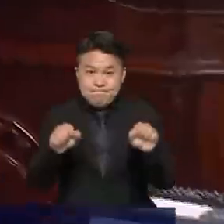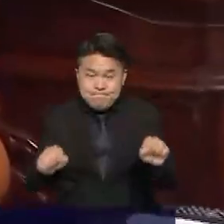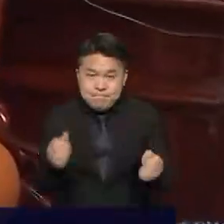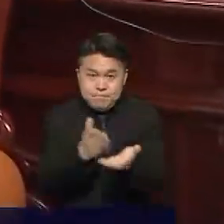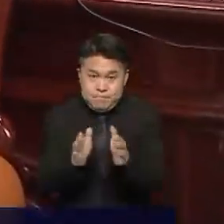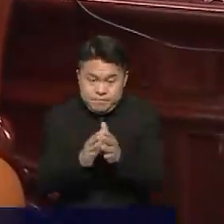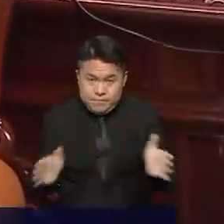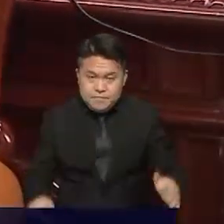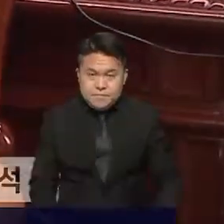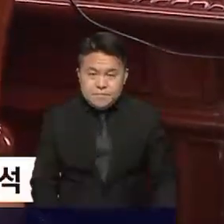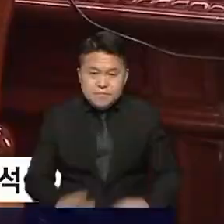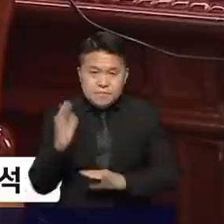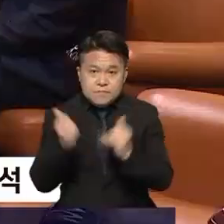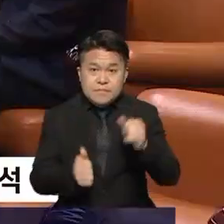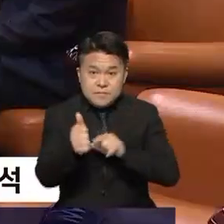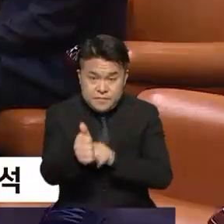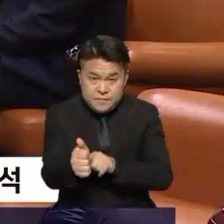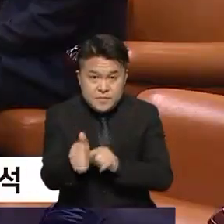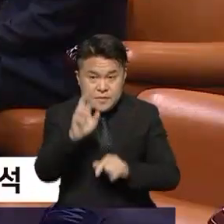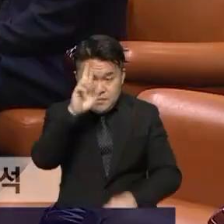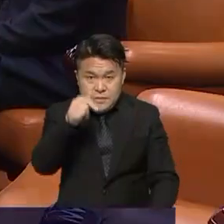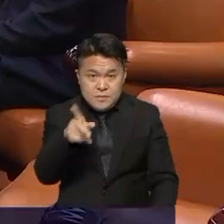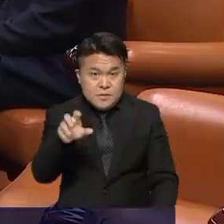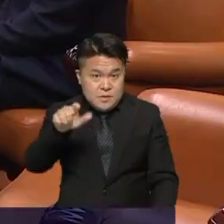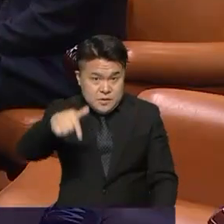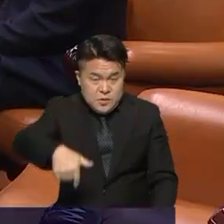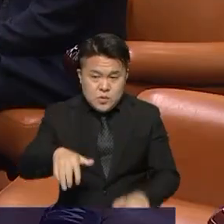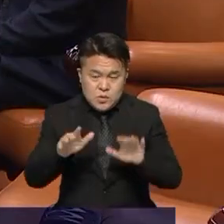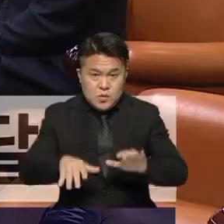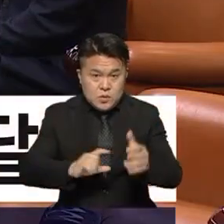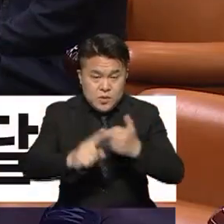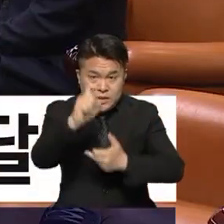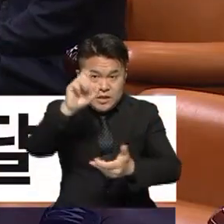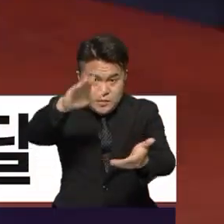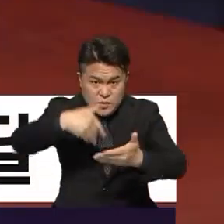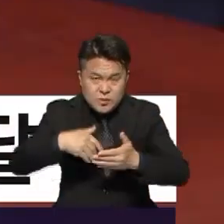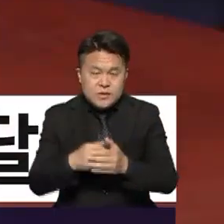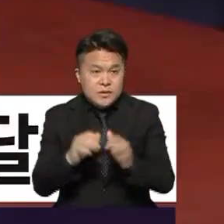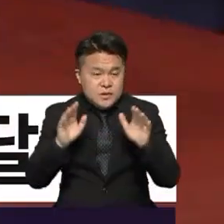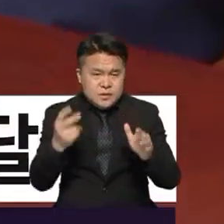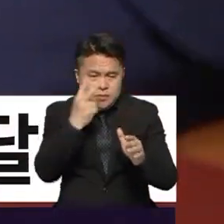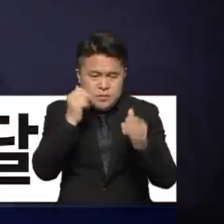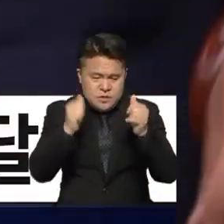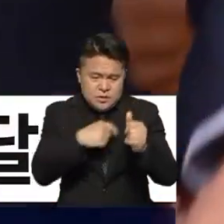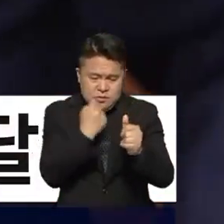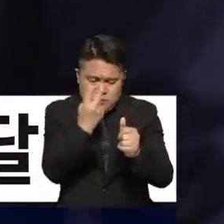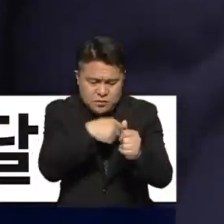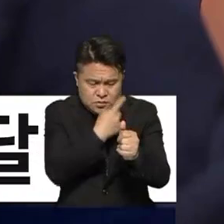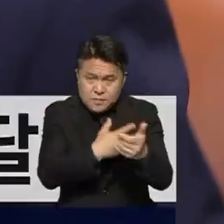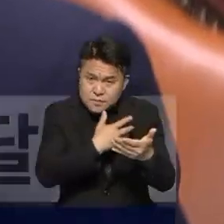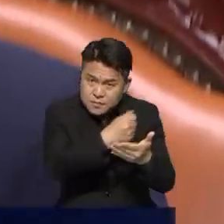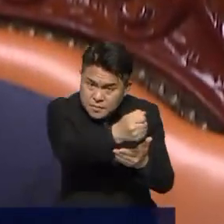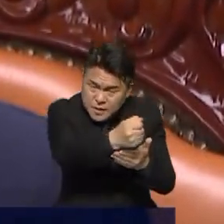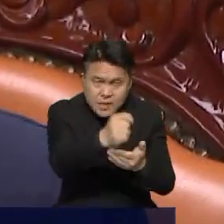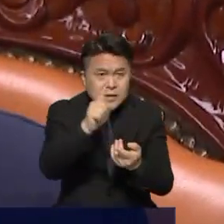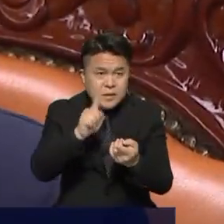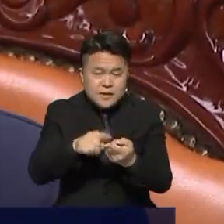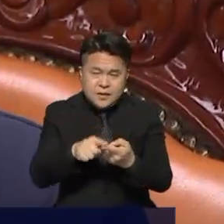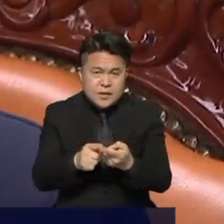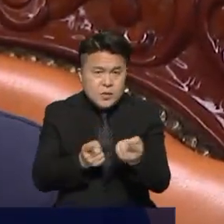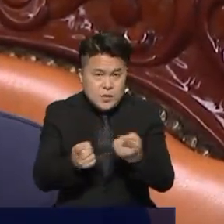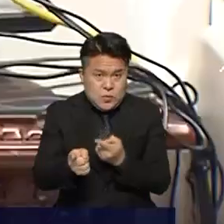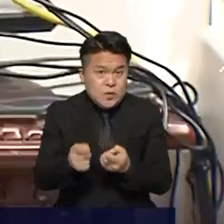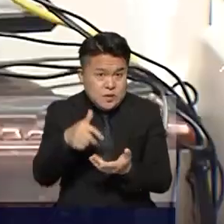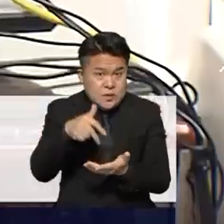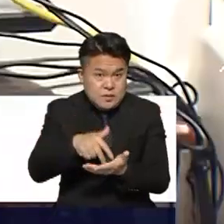박병석 국회의장은 오늘 오전 기자회견을 열고 이른바 검수완박법 최종 중재안을 여야 원내대표에게 전달했다고 밝혔습니다.